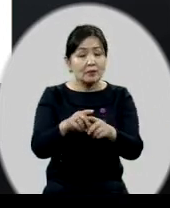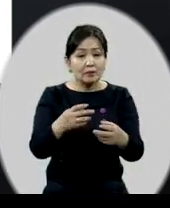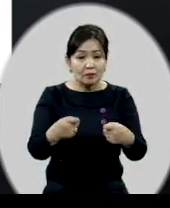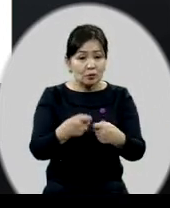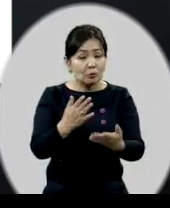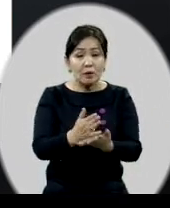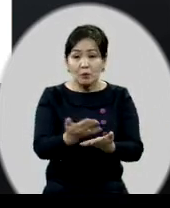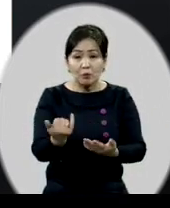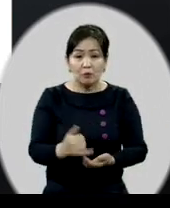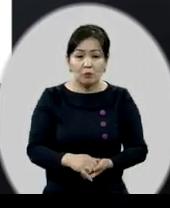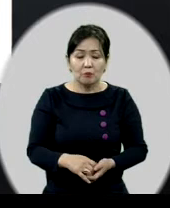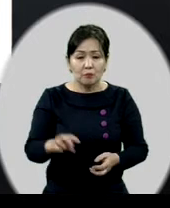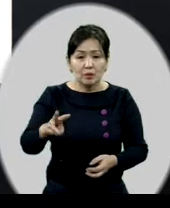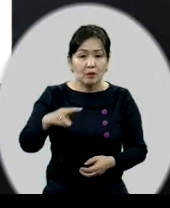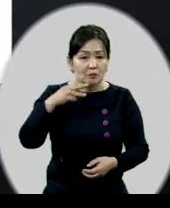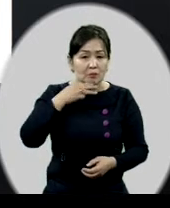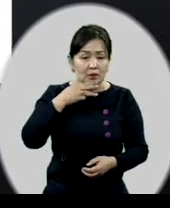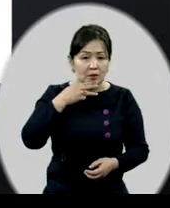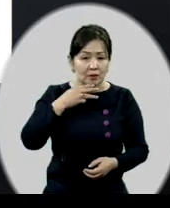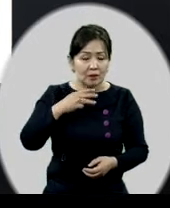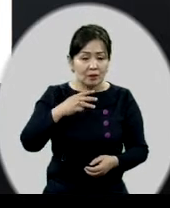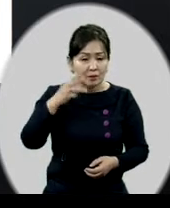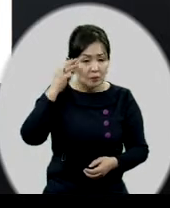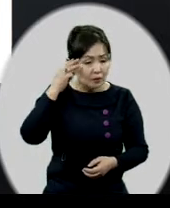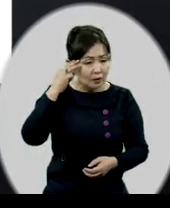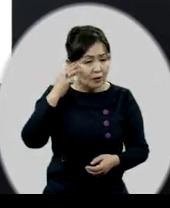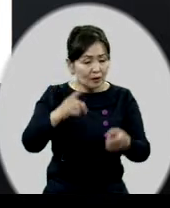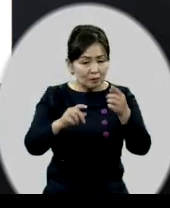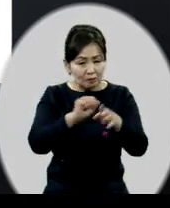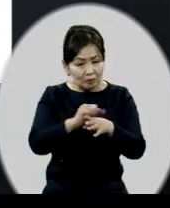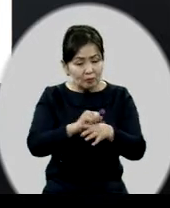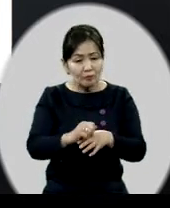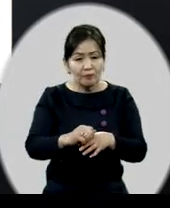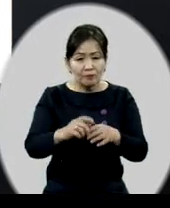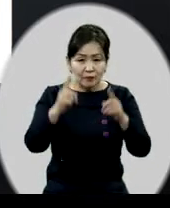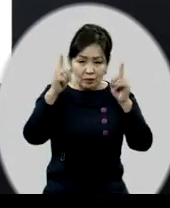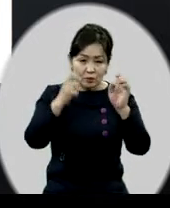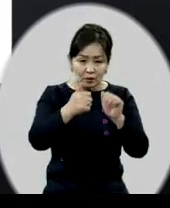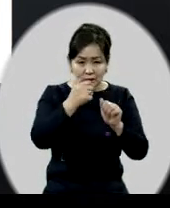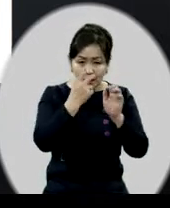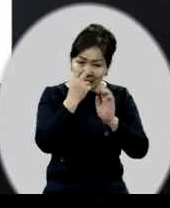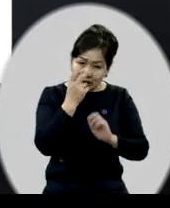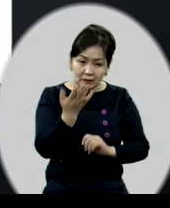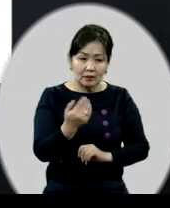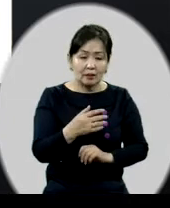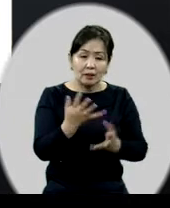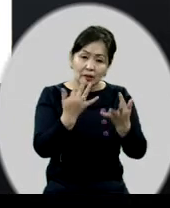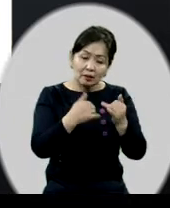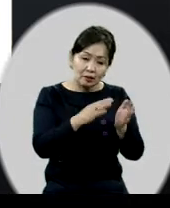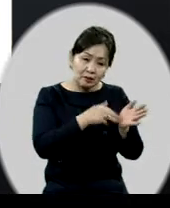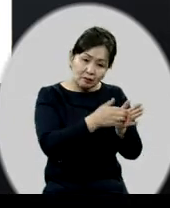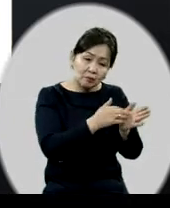уу? Мэдлэгээ батдахыг. Зургийг сайтар ажиглаарай. Хэдэн хэсэг нь бодсон